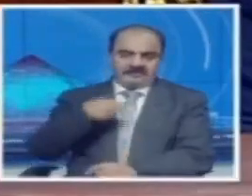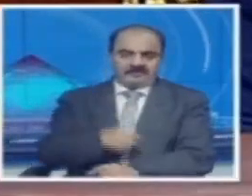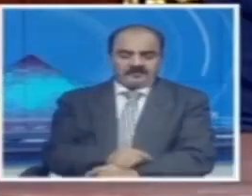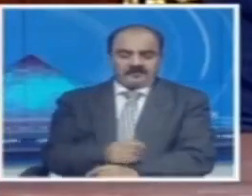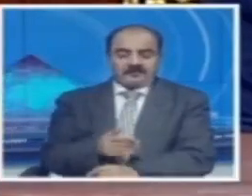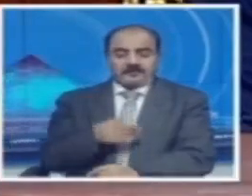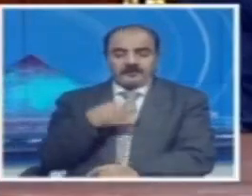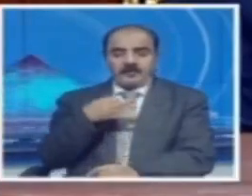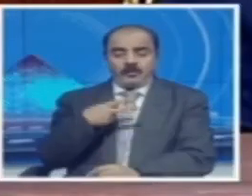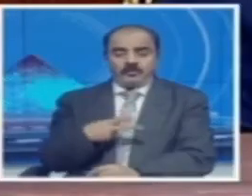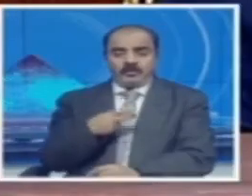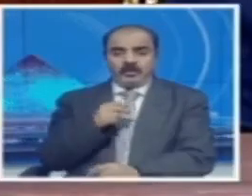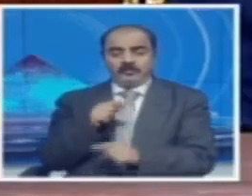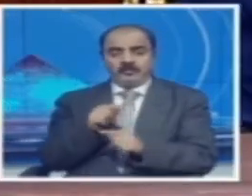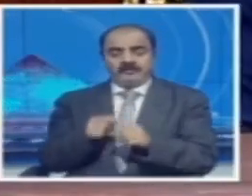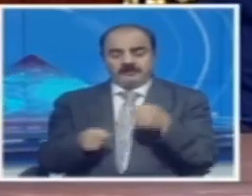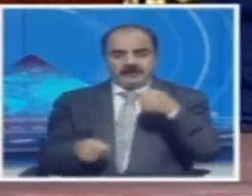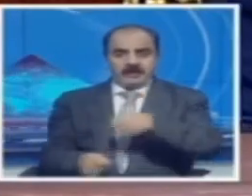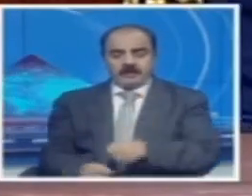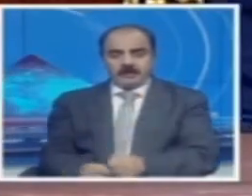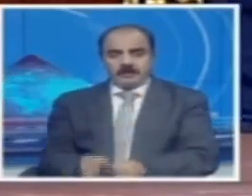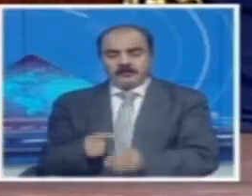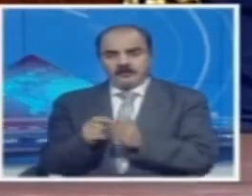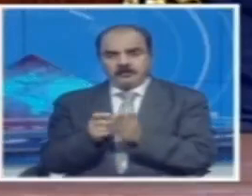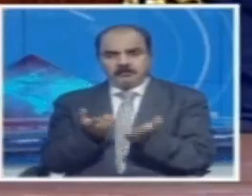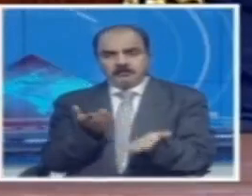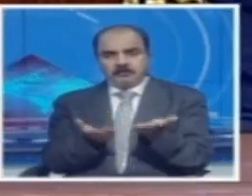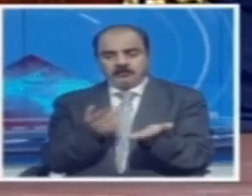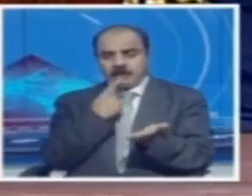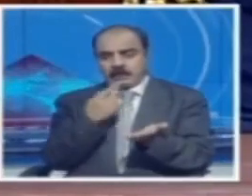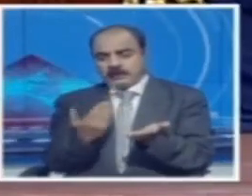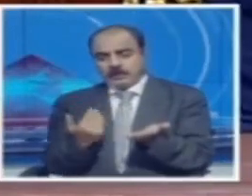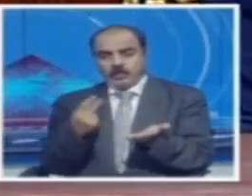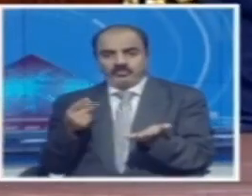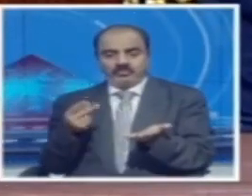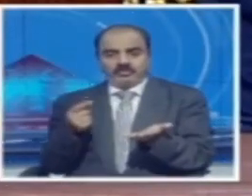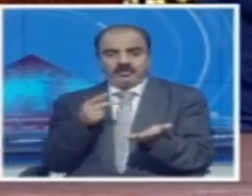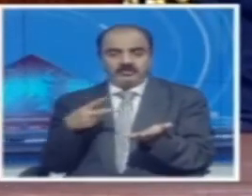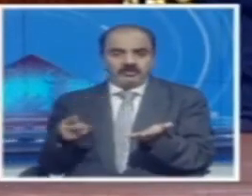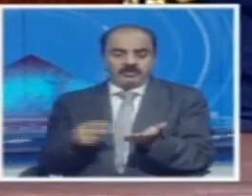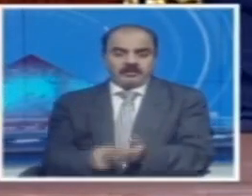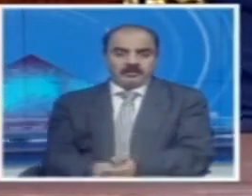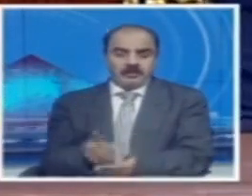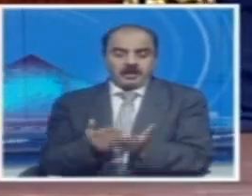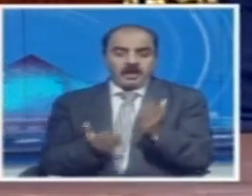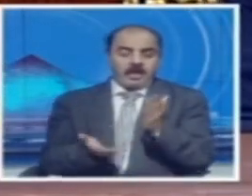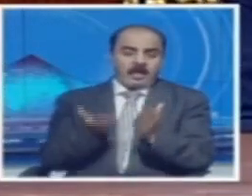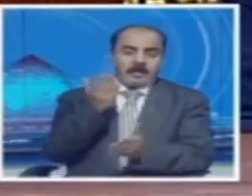بنحو 23.5% مقارنة بالتقديرات للعام المالي الحالي 21-22 لتصل